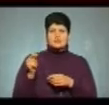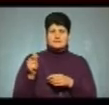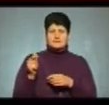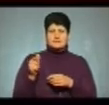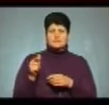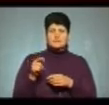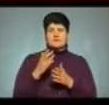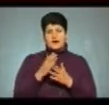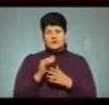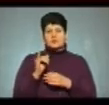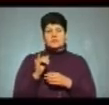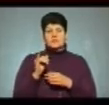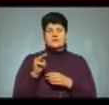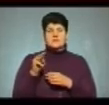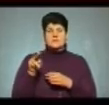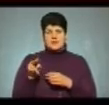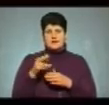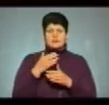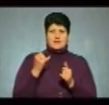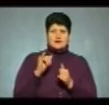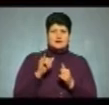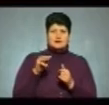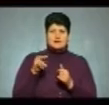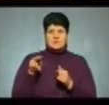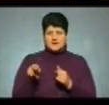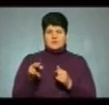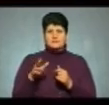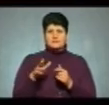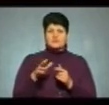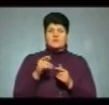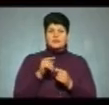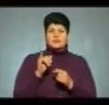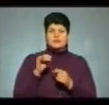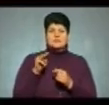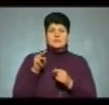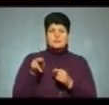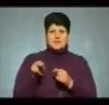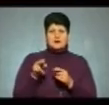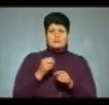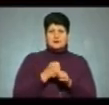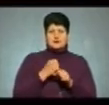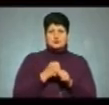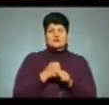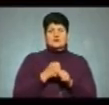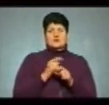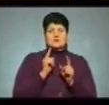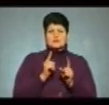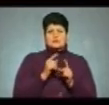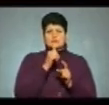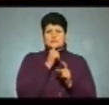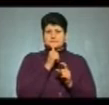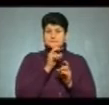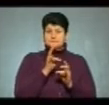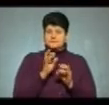чи мають ІТП, чи не мають ІТП? Чи мають ІТП, чи не мають. Тому що це ІТП наразі воно функціонує в режимі пусконалагоджувальних робіт.